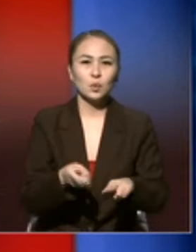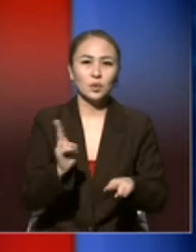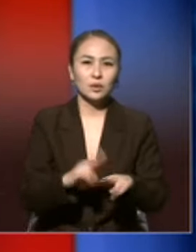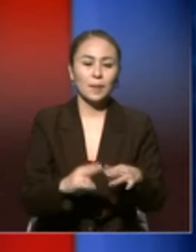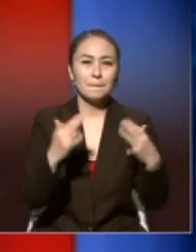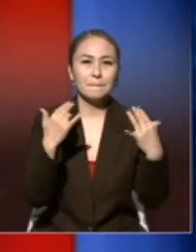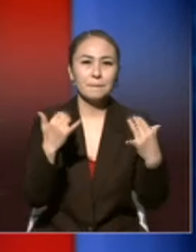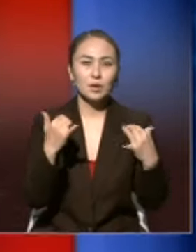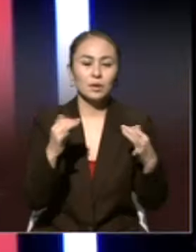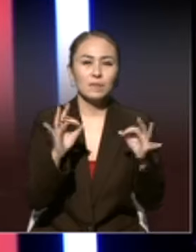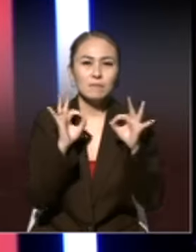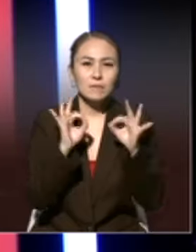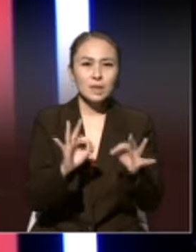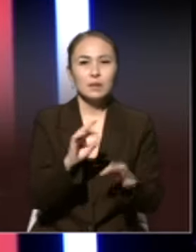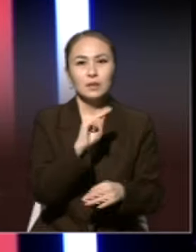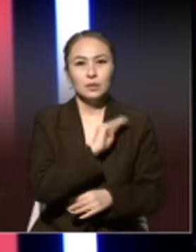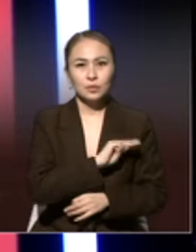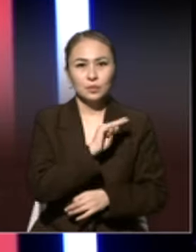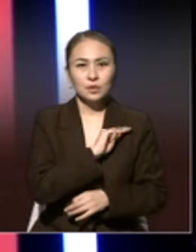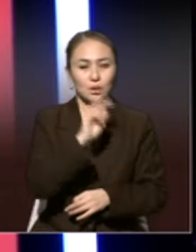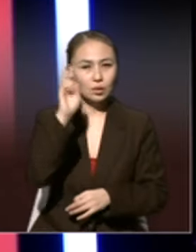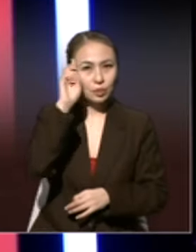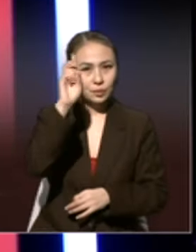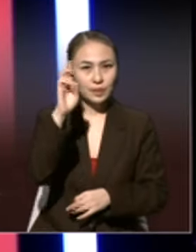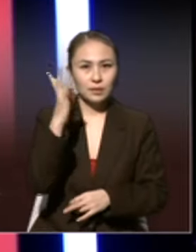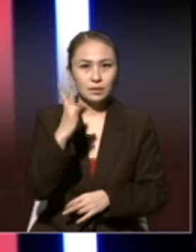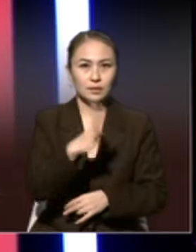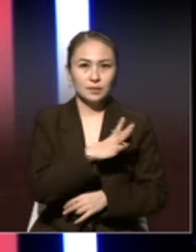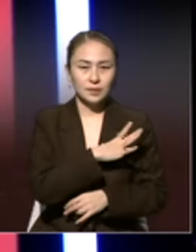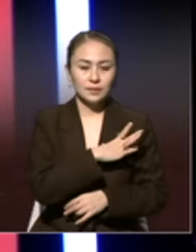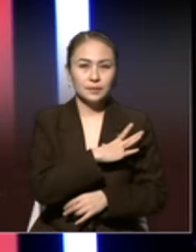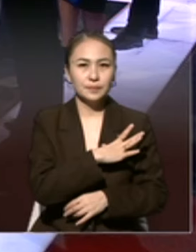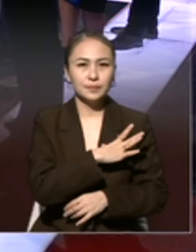бұл координация үкіметте болу керек еді.